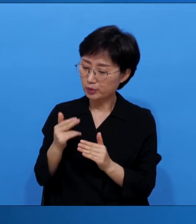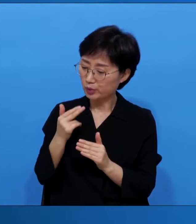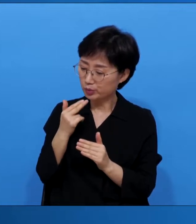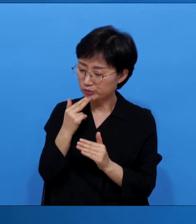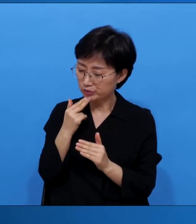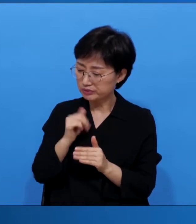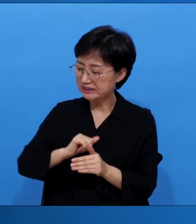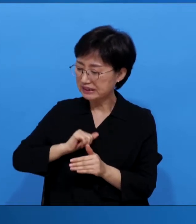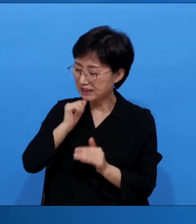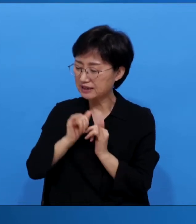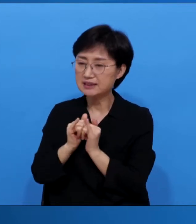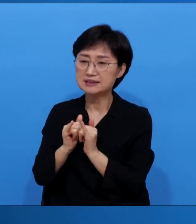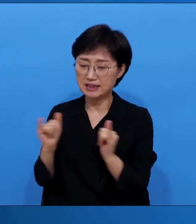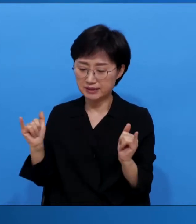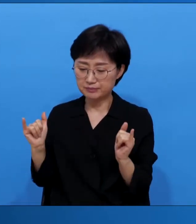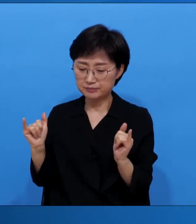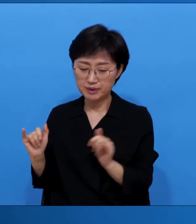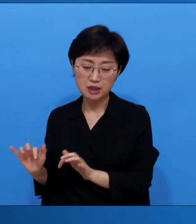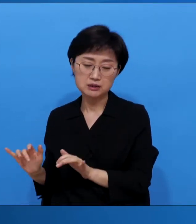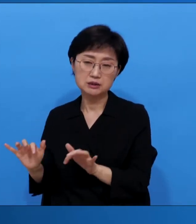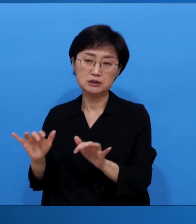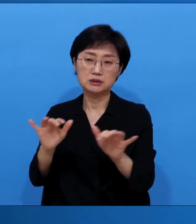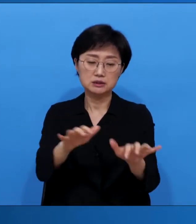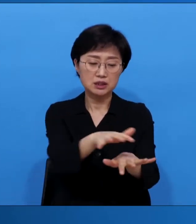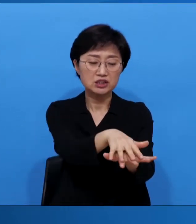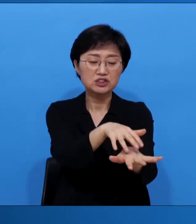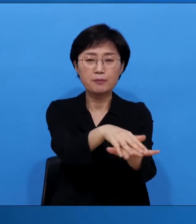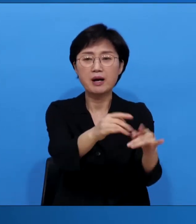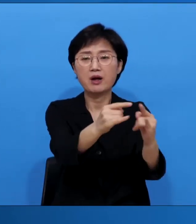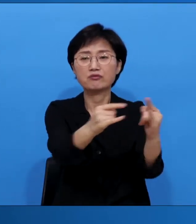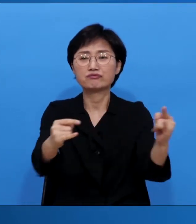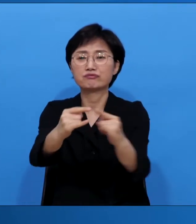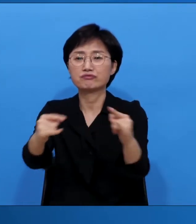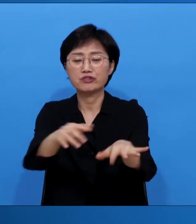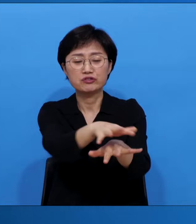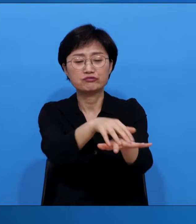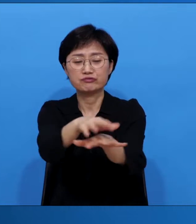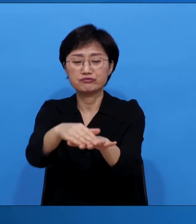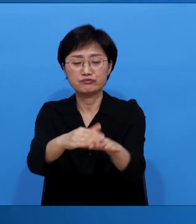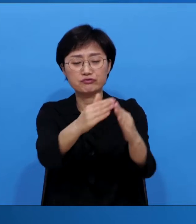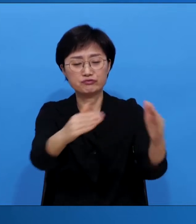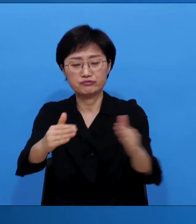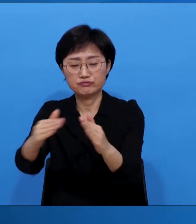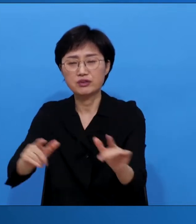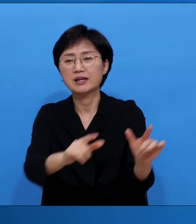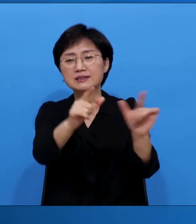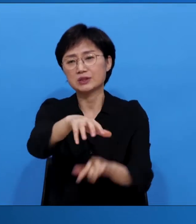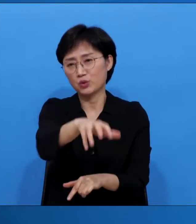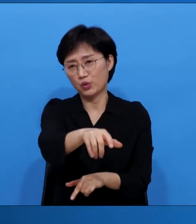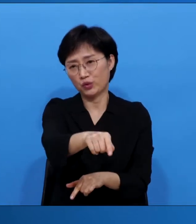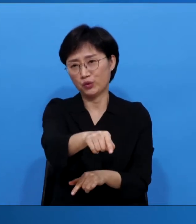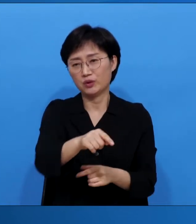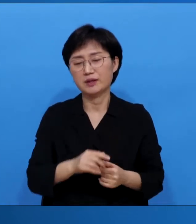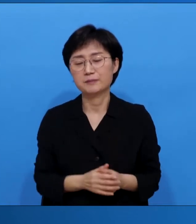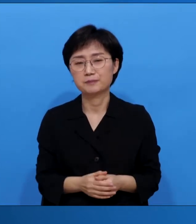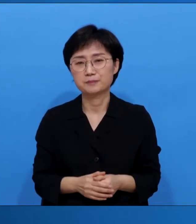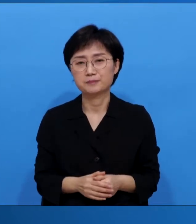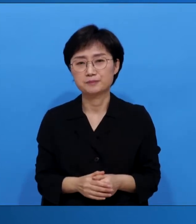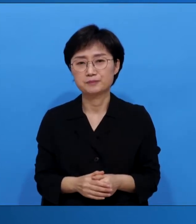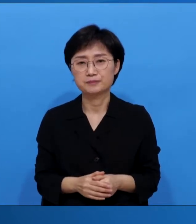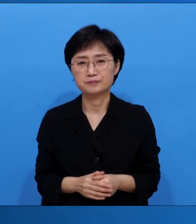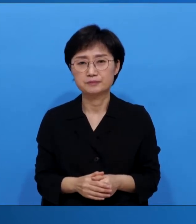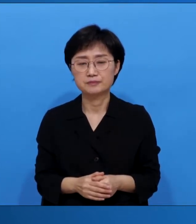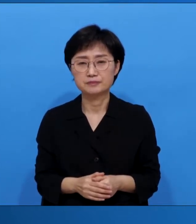이게 천막 치고 살아요. And there are a lot of homeless people who also come to that region, to that village, and they set up temporary shelters to live in.